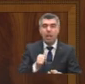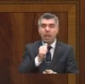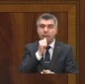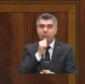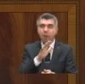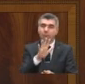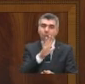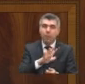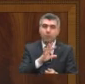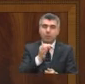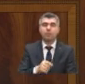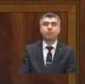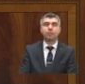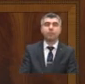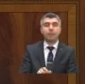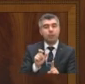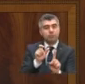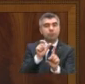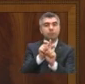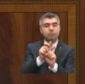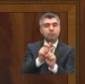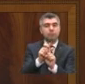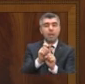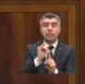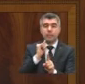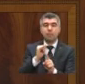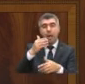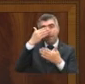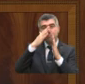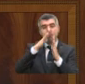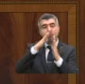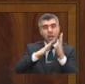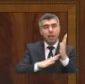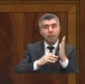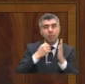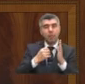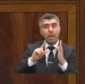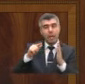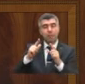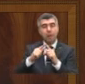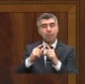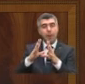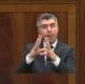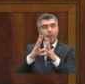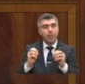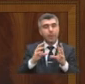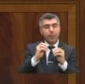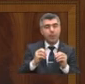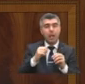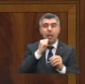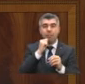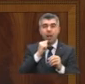وتثمينها والحفاظ عليها، ما دام المغرب يعد من الدول التي تعاني من نقص المياه بسبب التغيرات